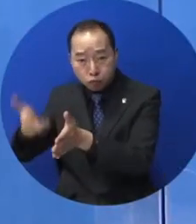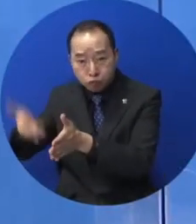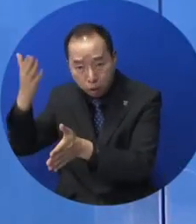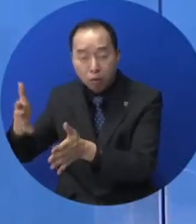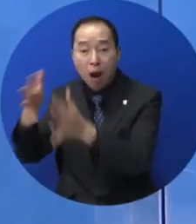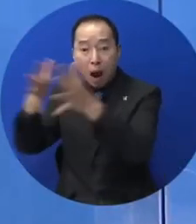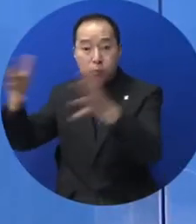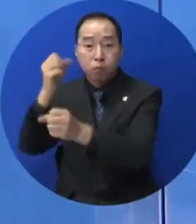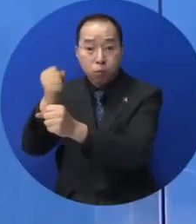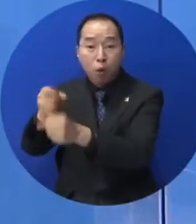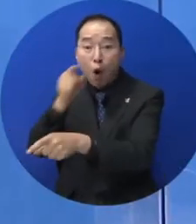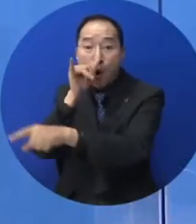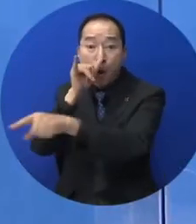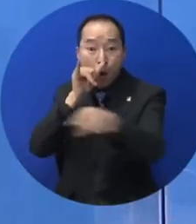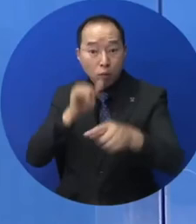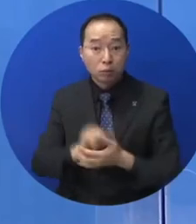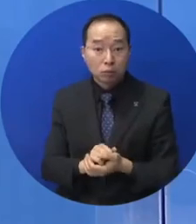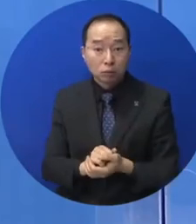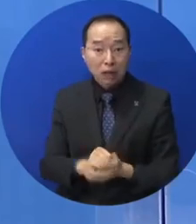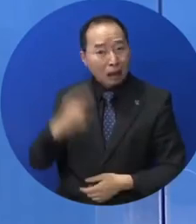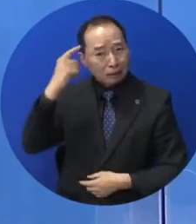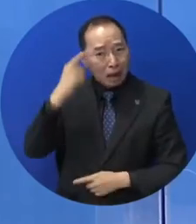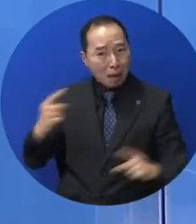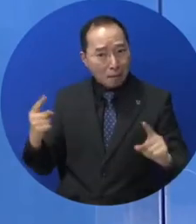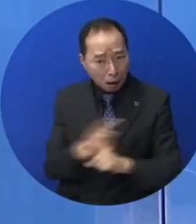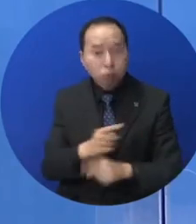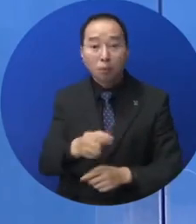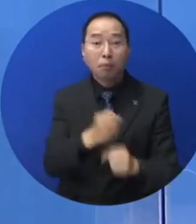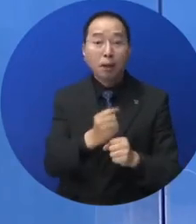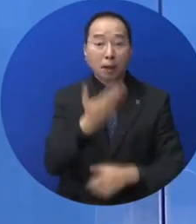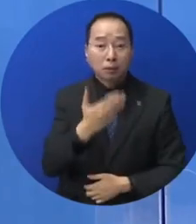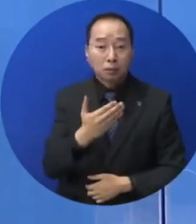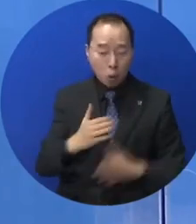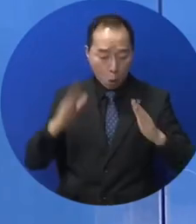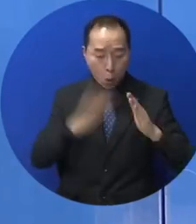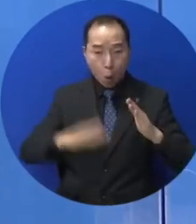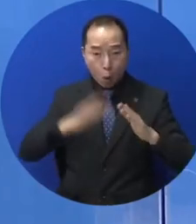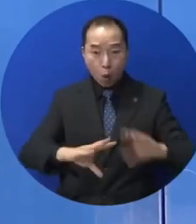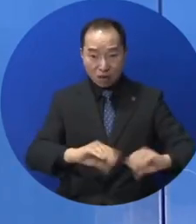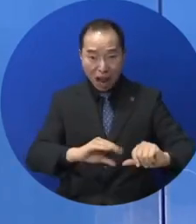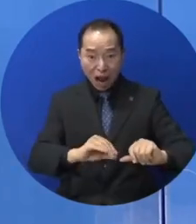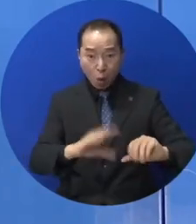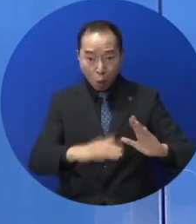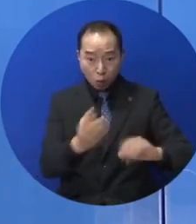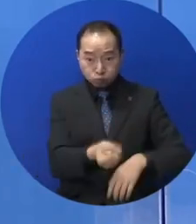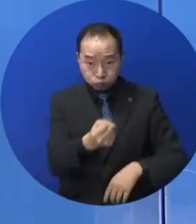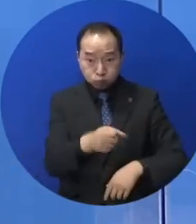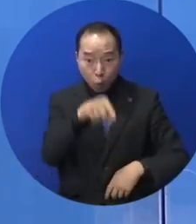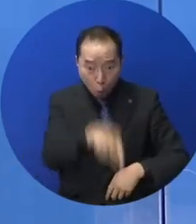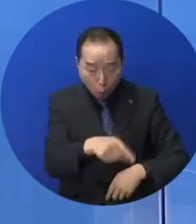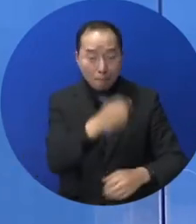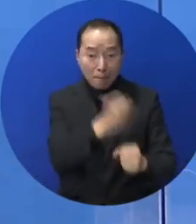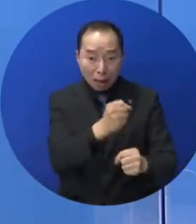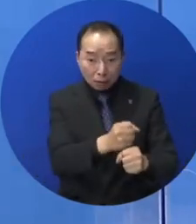가능합니다. 발상을 바꾸면 가능합니다. 이 공공용지 위에 세워야 비용이 저렴하고 인허가 절차가 짧으니까 공사